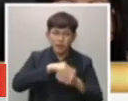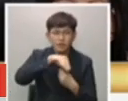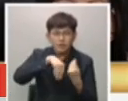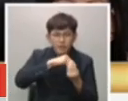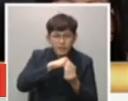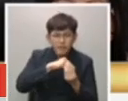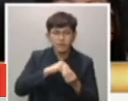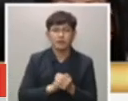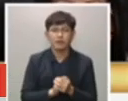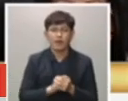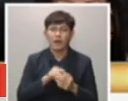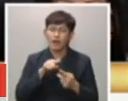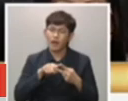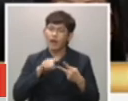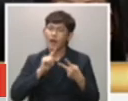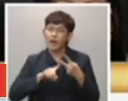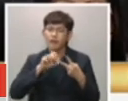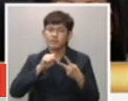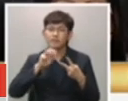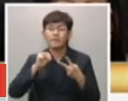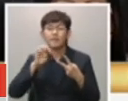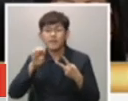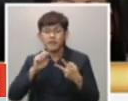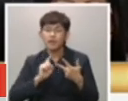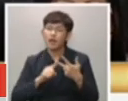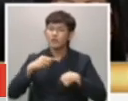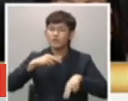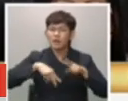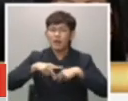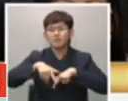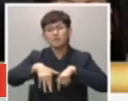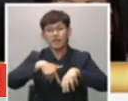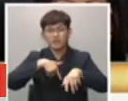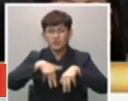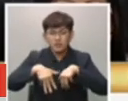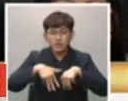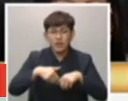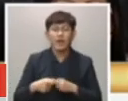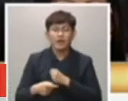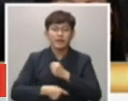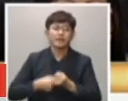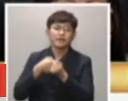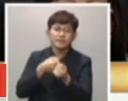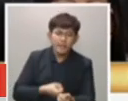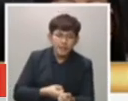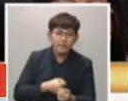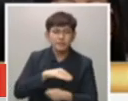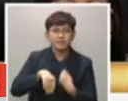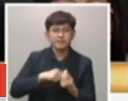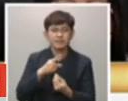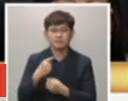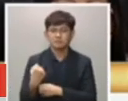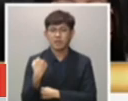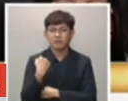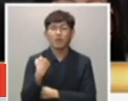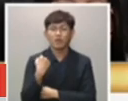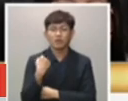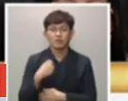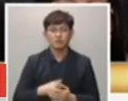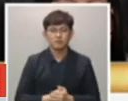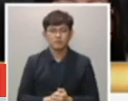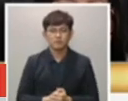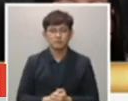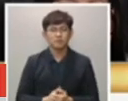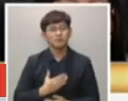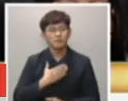แล SME มาดูแลพี่น้องประชาชนรากหญ้าเกษตรกรเศรษฐกิจก็จะแข็งแกร่งอีกครั้ง